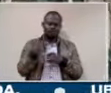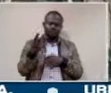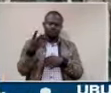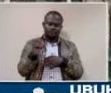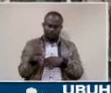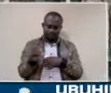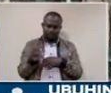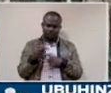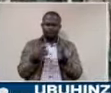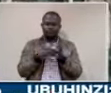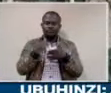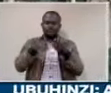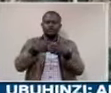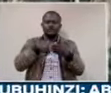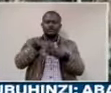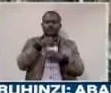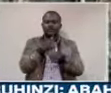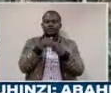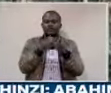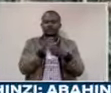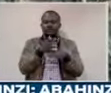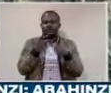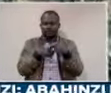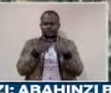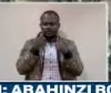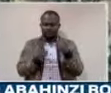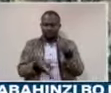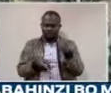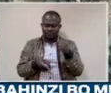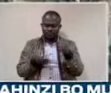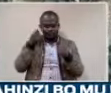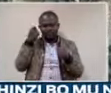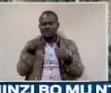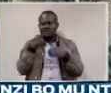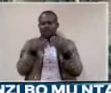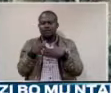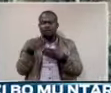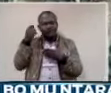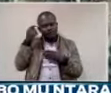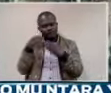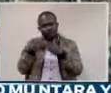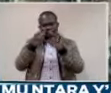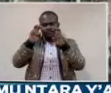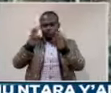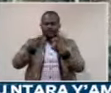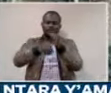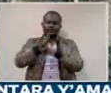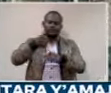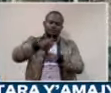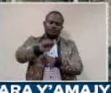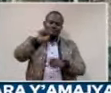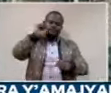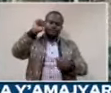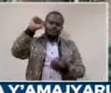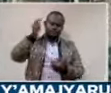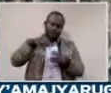20, ariko ubu dufitemo abakozi bagera nko muri 6. So urumva ko imirimo yabo yagiye